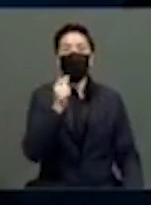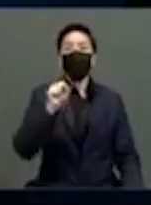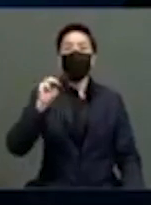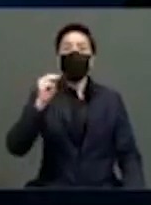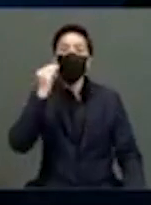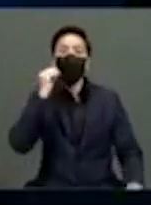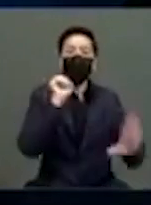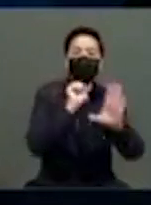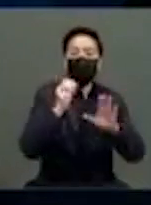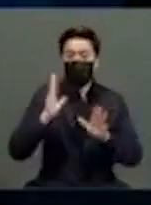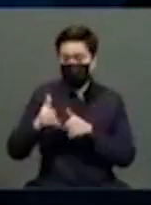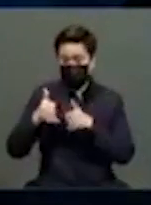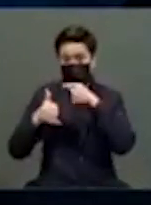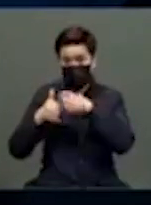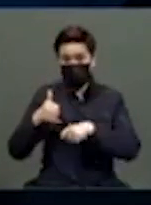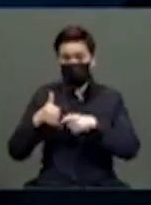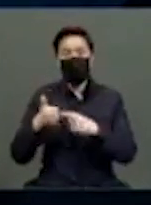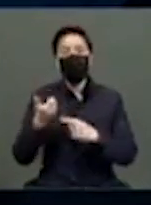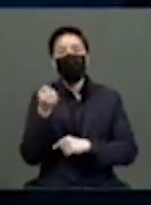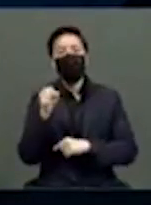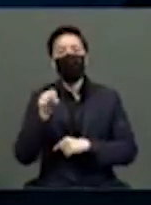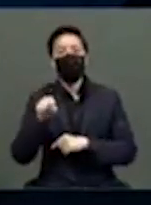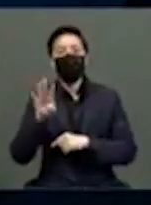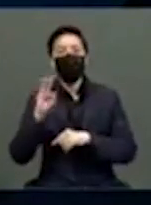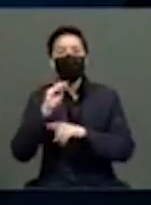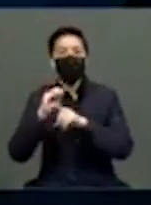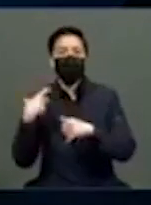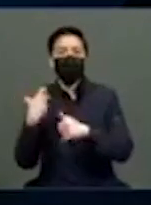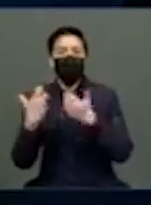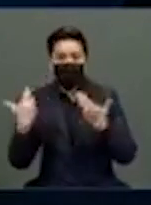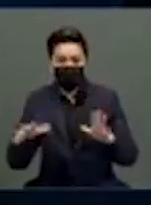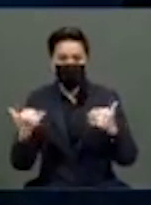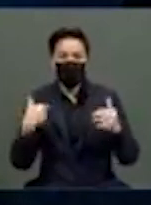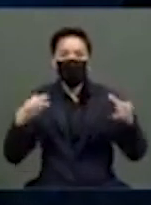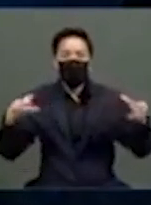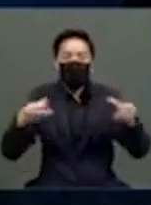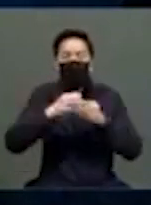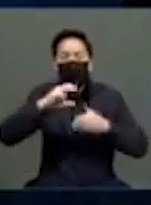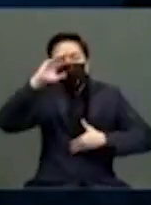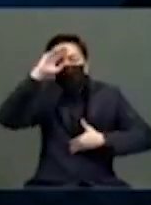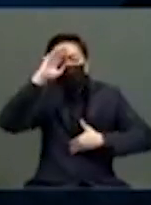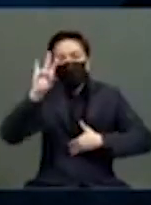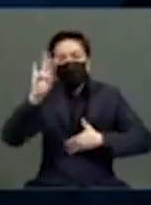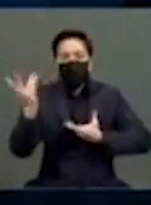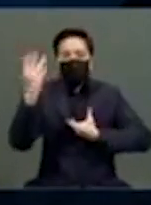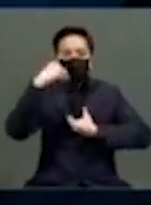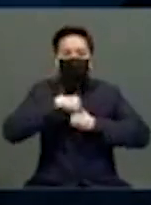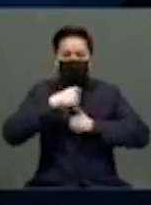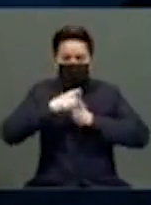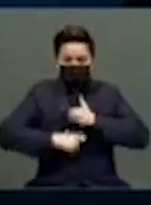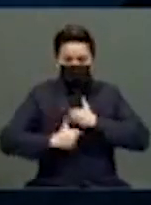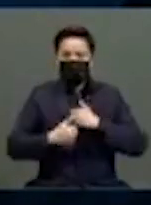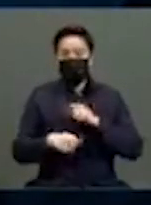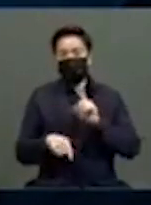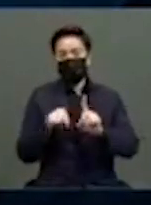ประจำหมู่บ้านนะครับอยู่ 20.4เปอร์เซ็นต์ส่วนกลุ่มของผู้ที่มีกลุ่มโรคเรื้อรังนะครับเรา